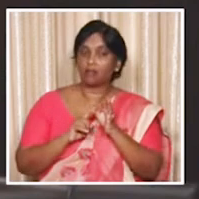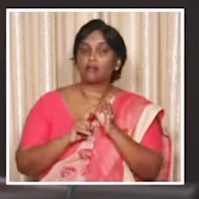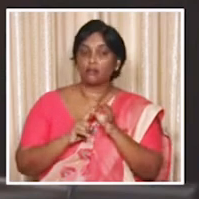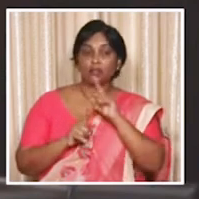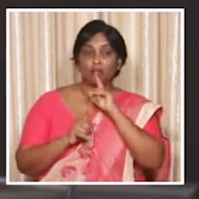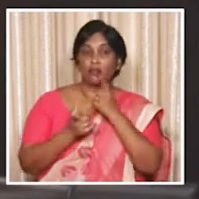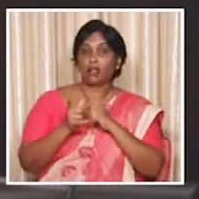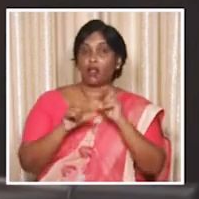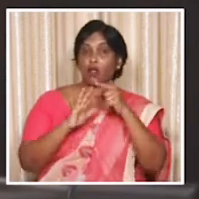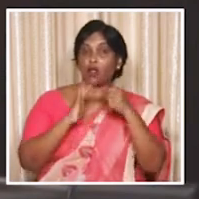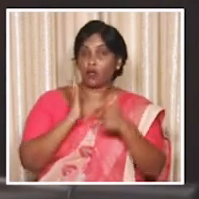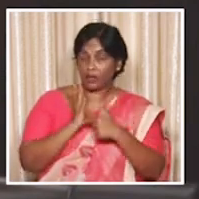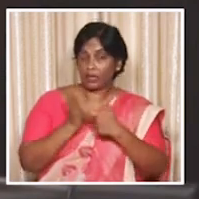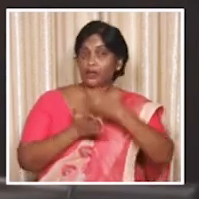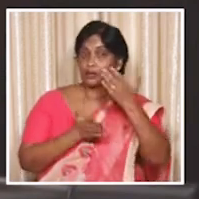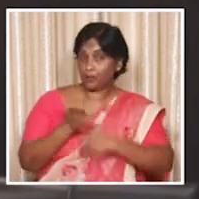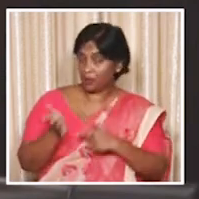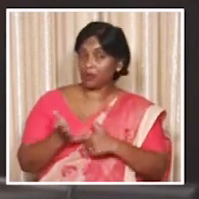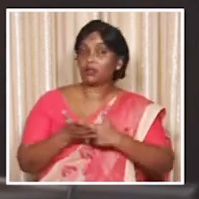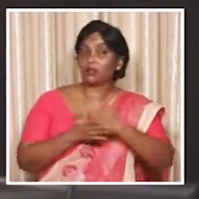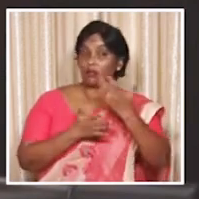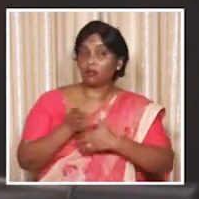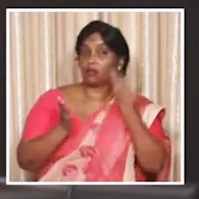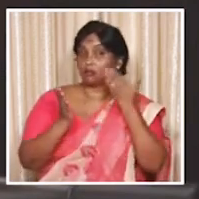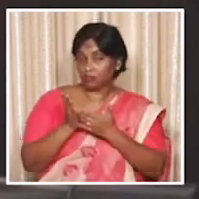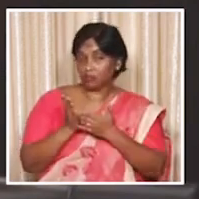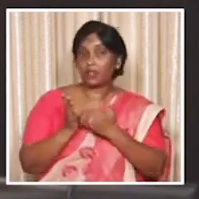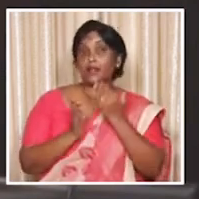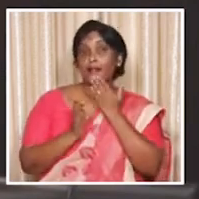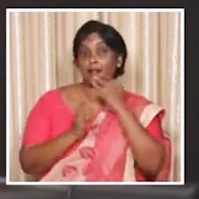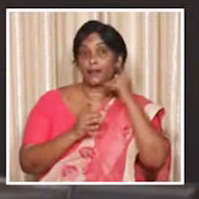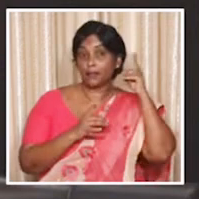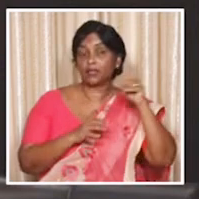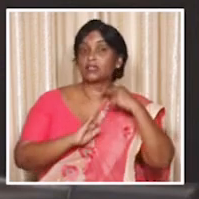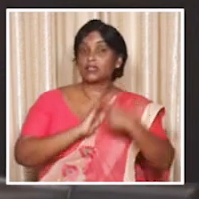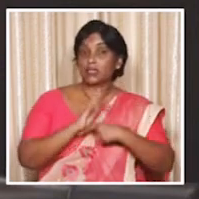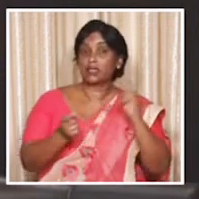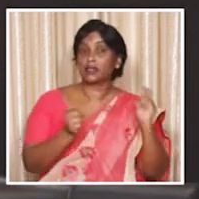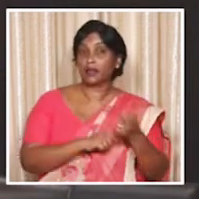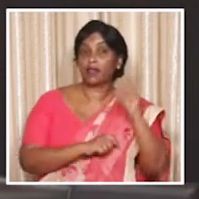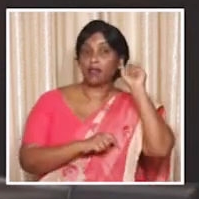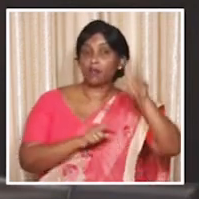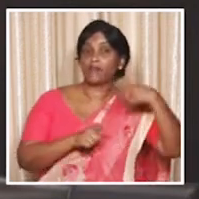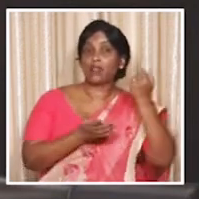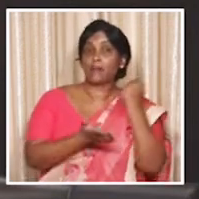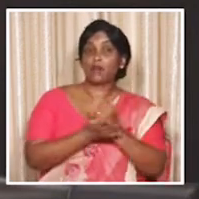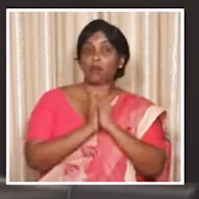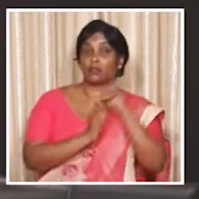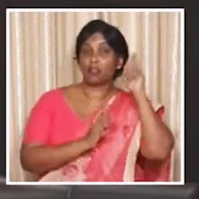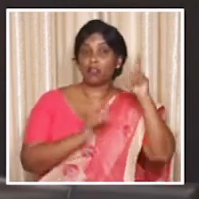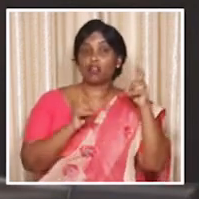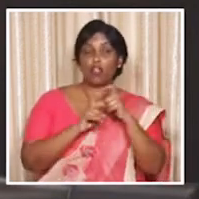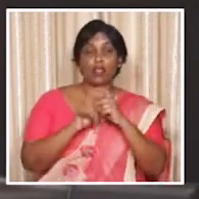කරන ලද විගණන වාර්තාව එතනදී ඒ විගණන වාර්තාවෙන් එළිදරව් වෙනවා. ඇමරිකාවේ ශ්‍රී ලංකා ක්‍රිකට් නමින් වෙනම ගිණුමක් හදලා